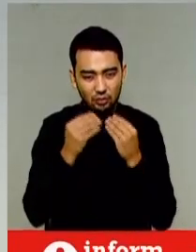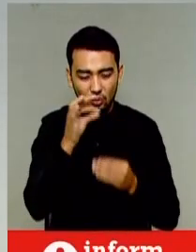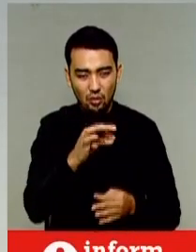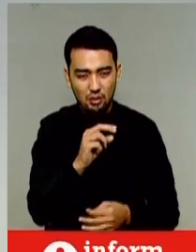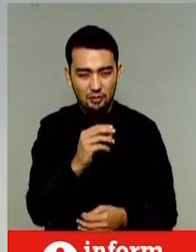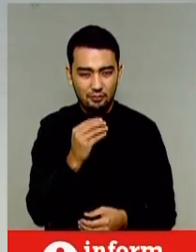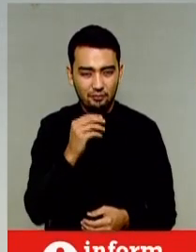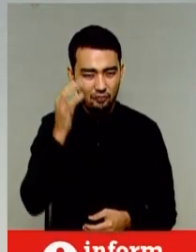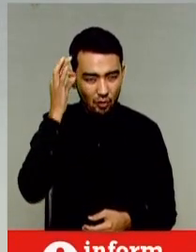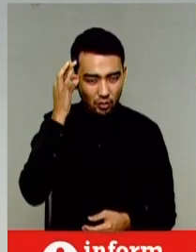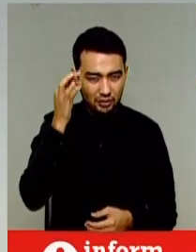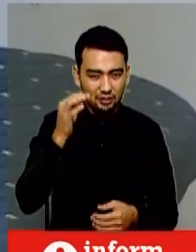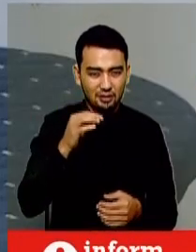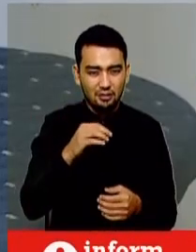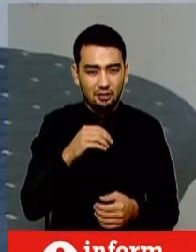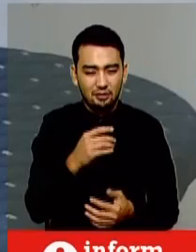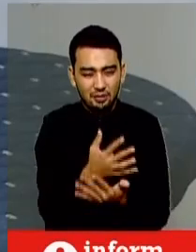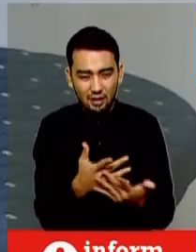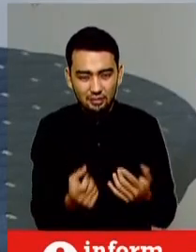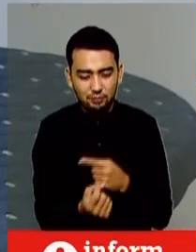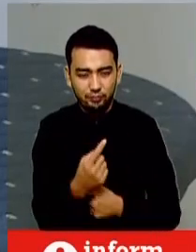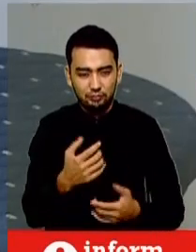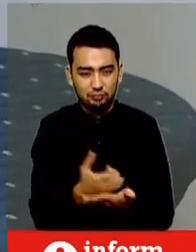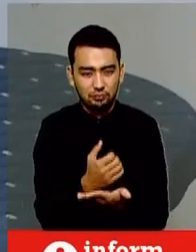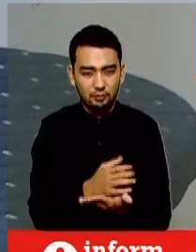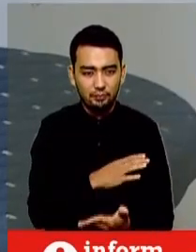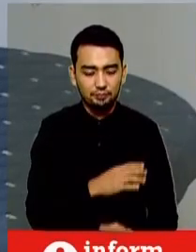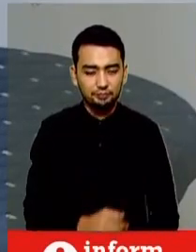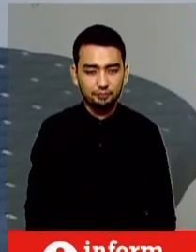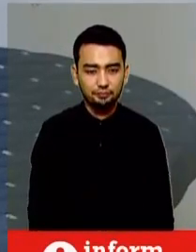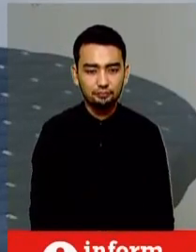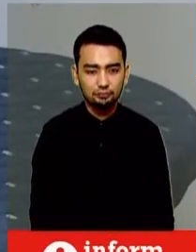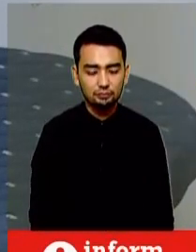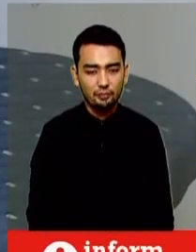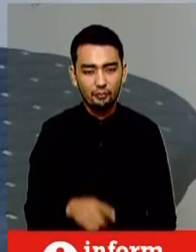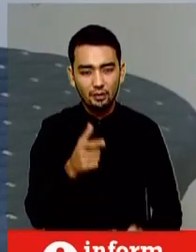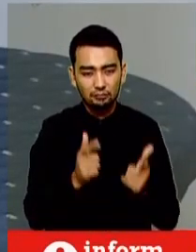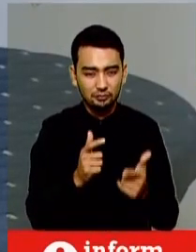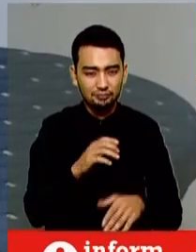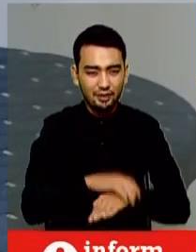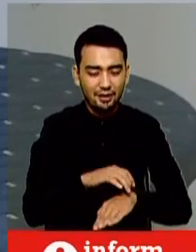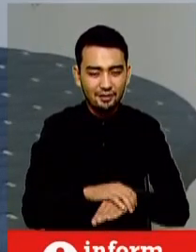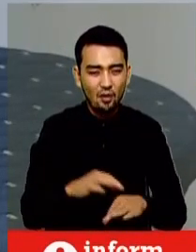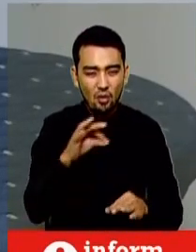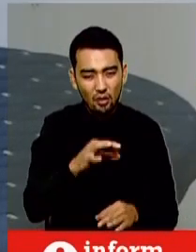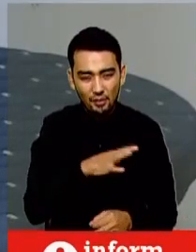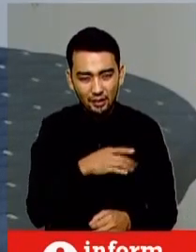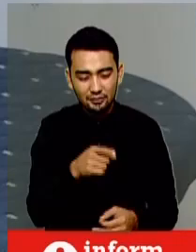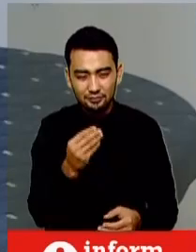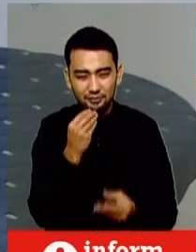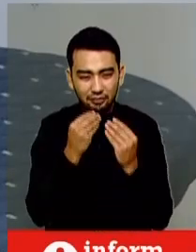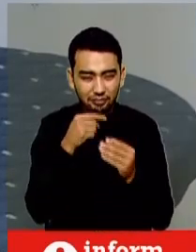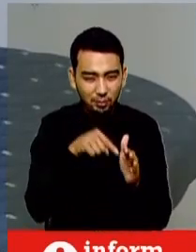щепки, волосы и даже презервативы. Юридически доказать наличие посторонних предметов в каком-то